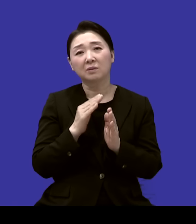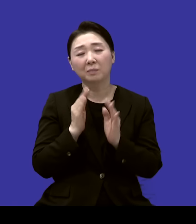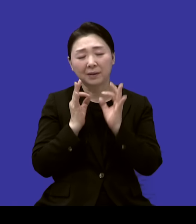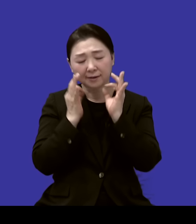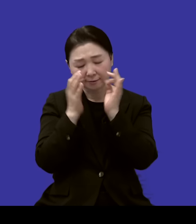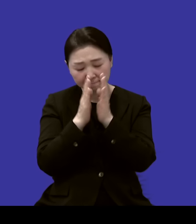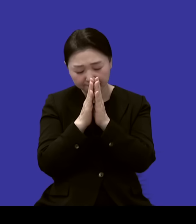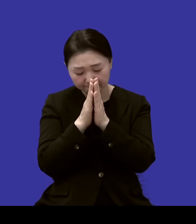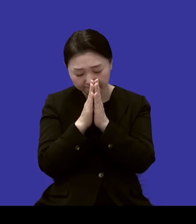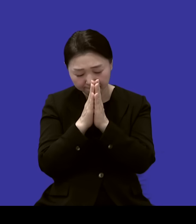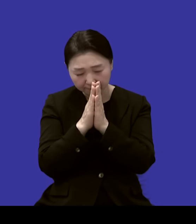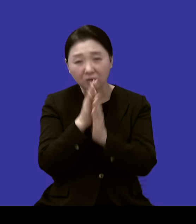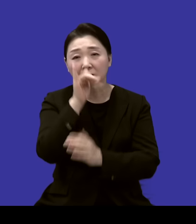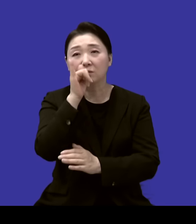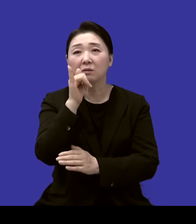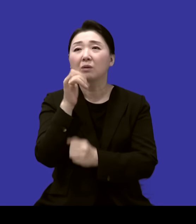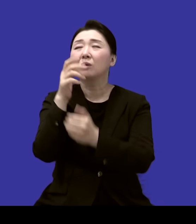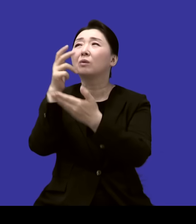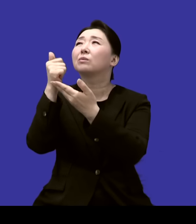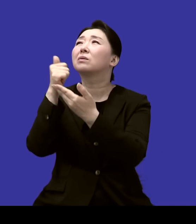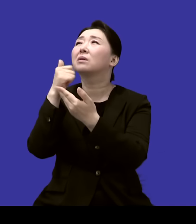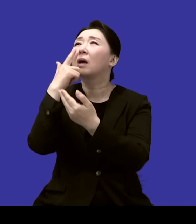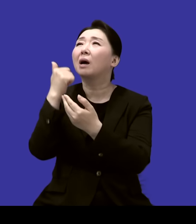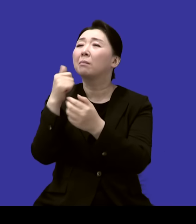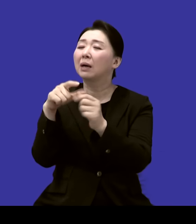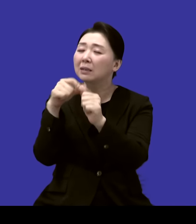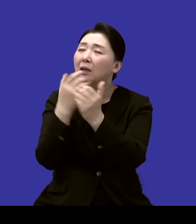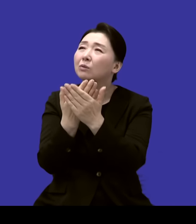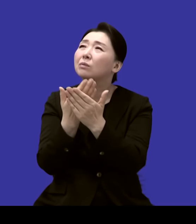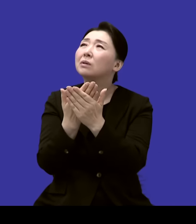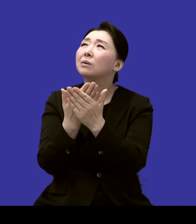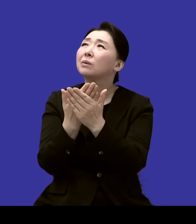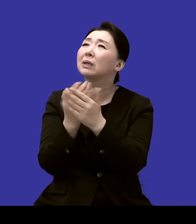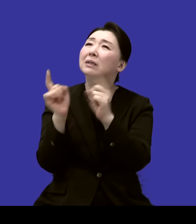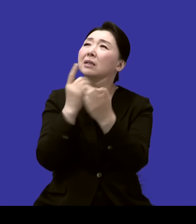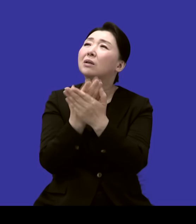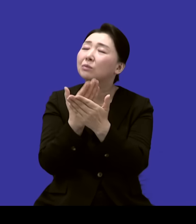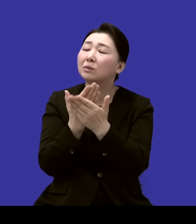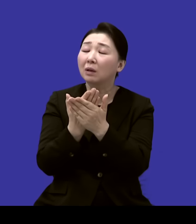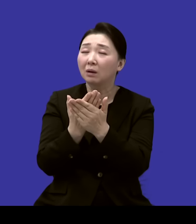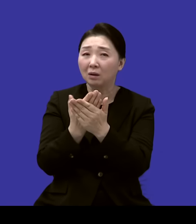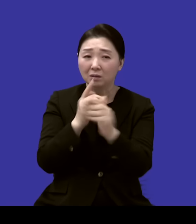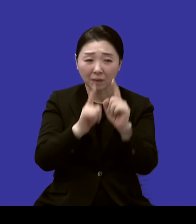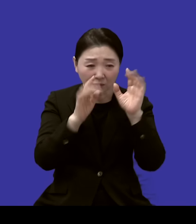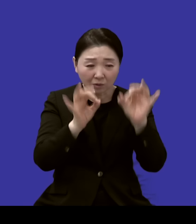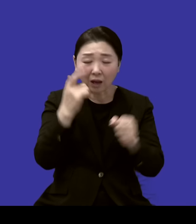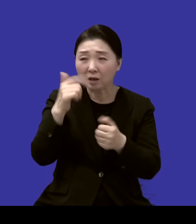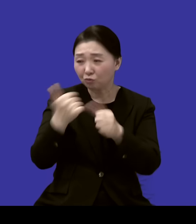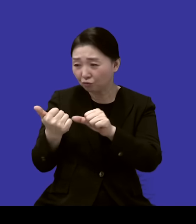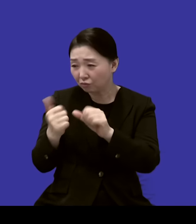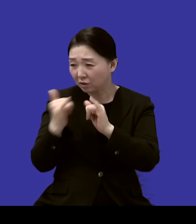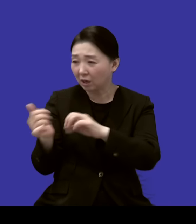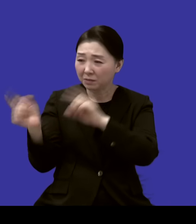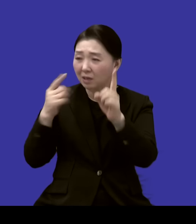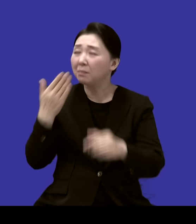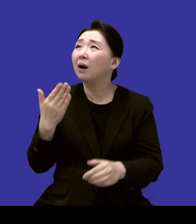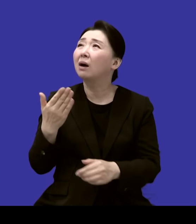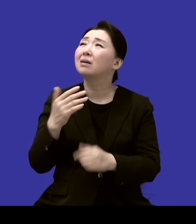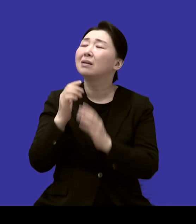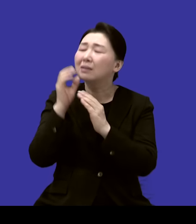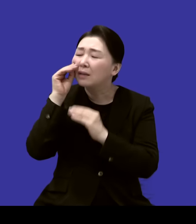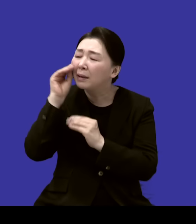드렸던 것 같아요. 주님, 아빠 좀 살려주세요. 제가 말씀 보니까 하나님이 죽은 사람도 살려주신다면서요. 제발 살려주세요. 이렇게